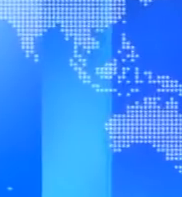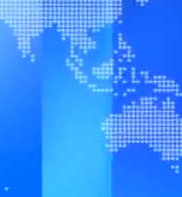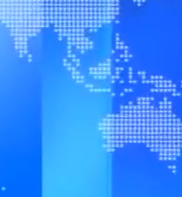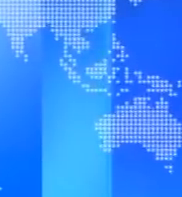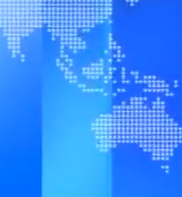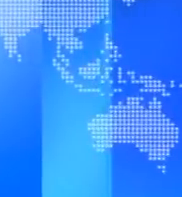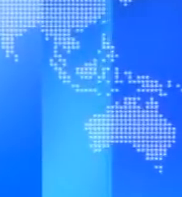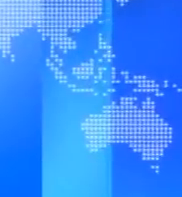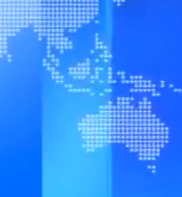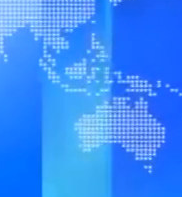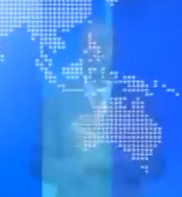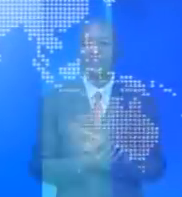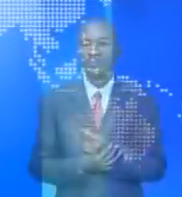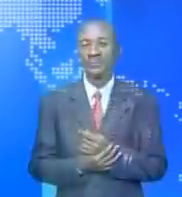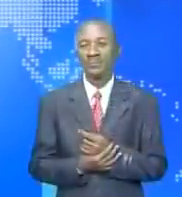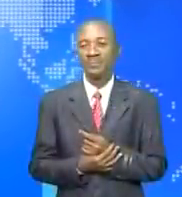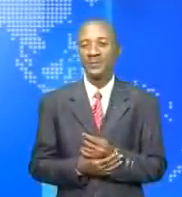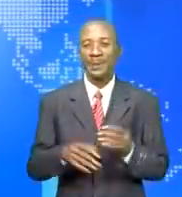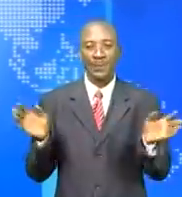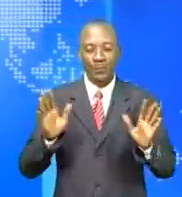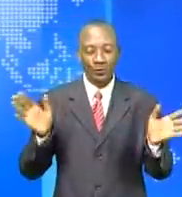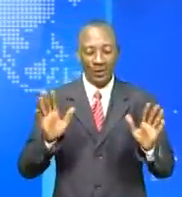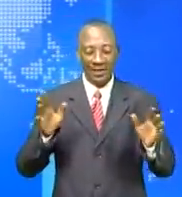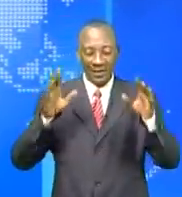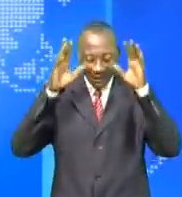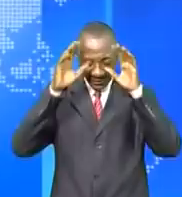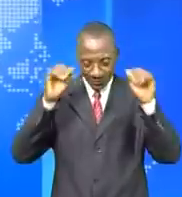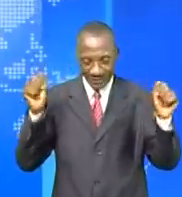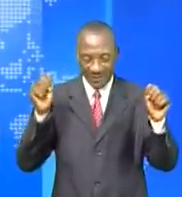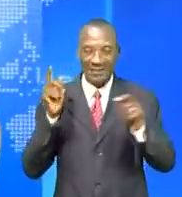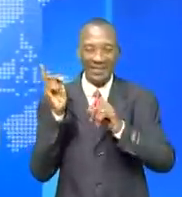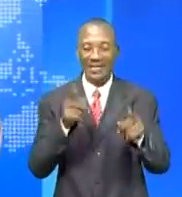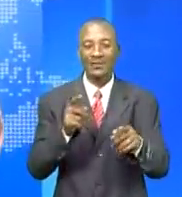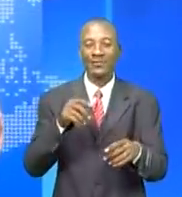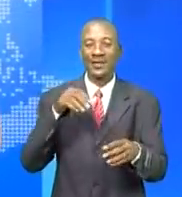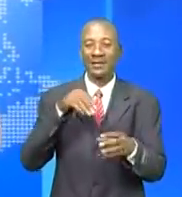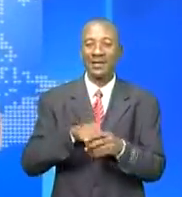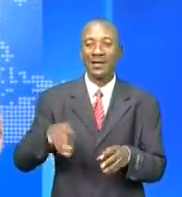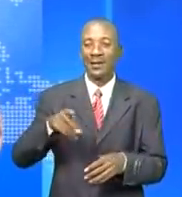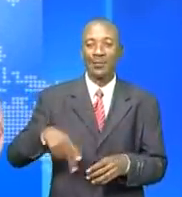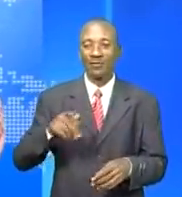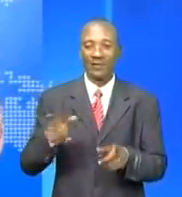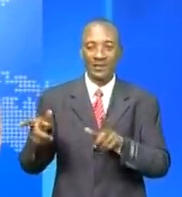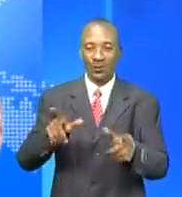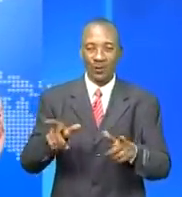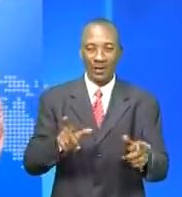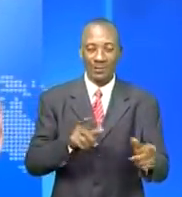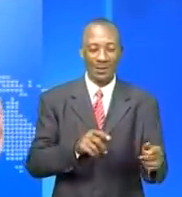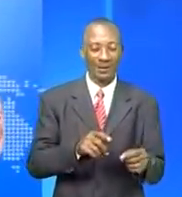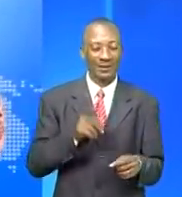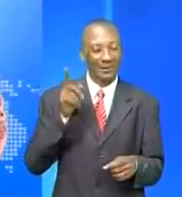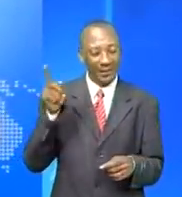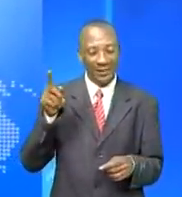Bonsoir. Le chef de l'État séjourne depuis ce jeudi dans le Lualaba, un séjour mis à profit pour visiter quelques sites minières, aussi